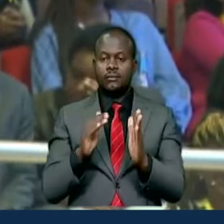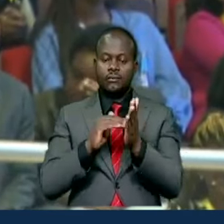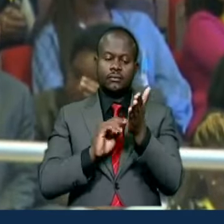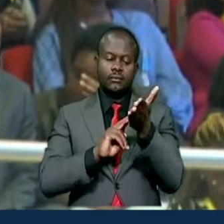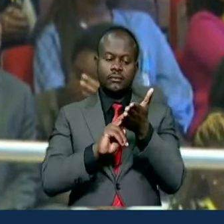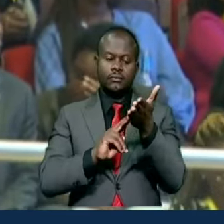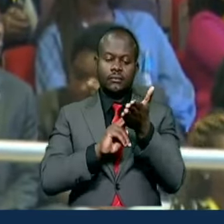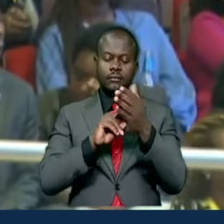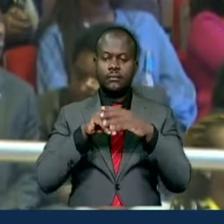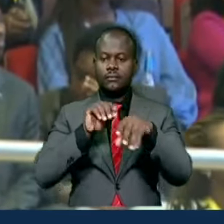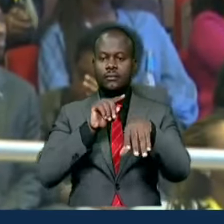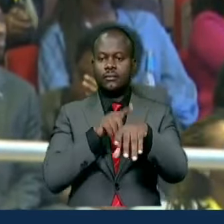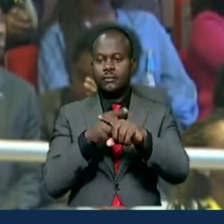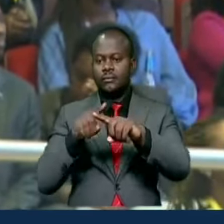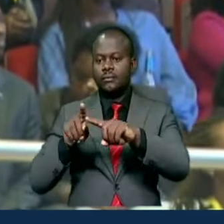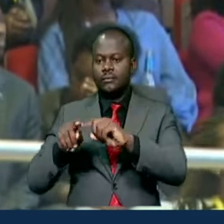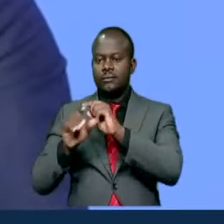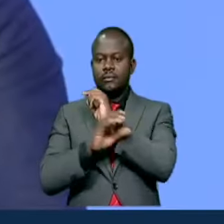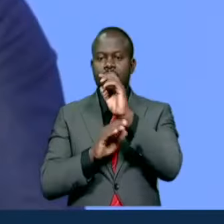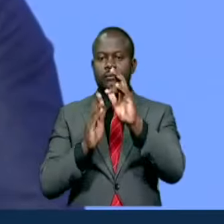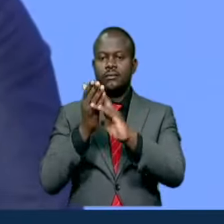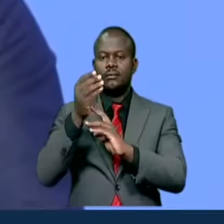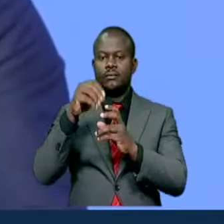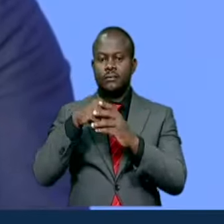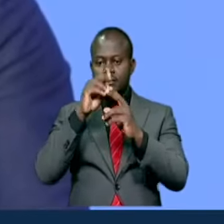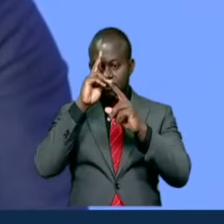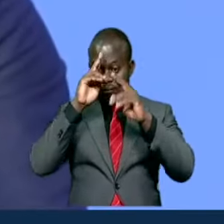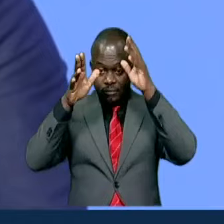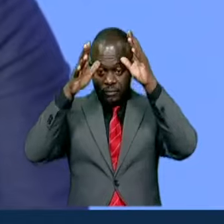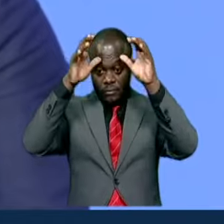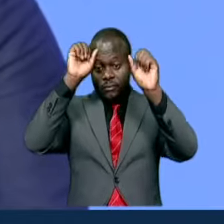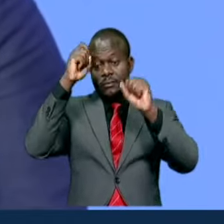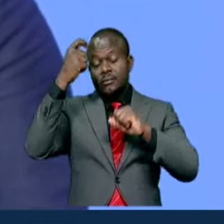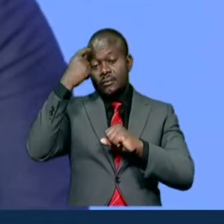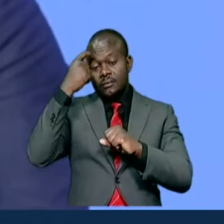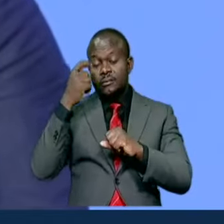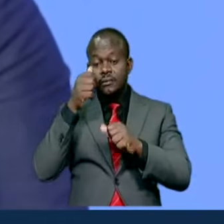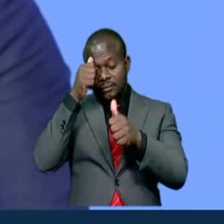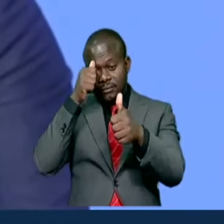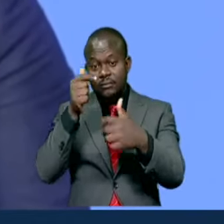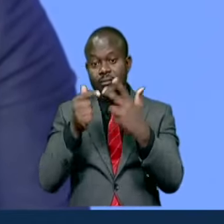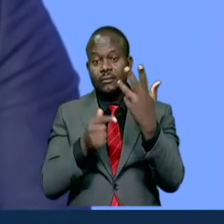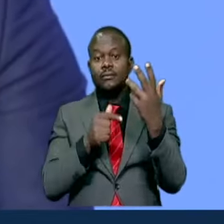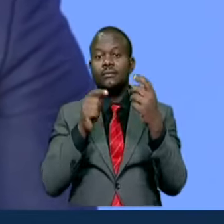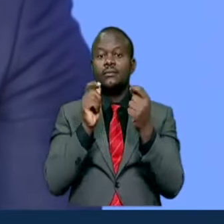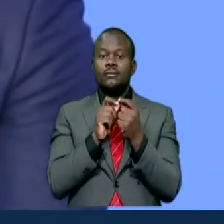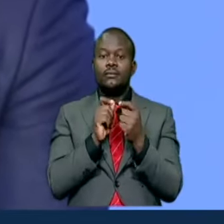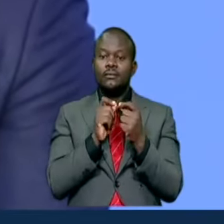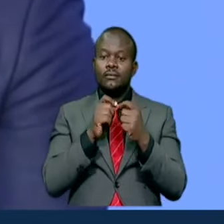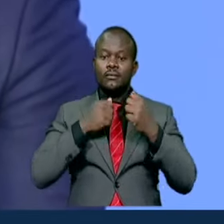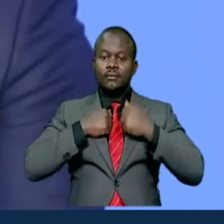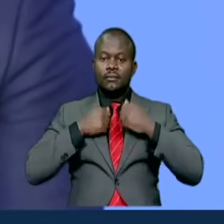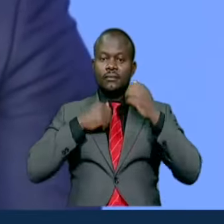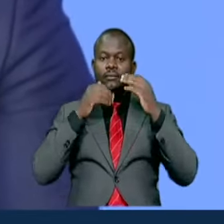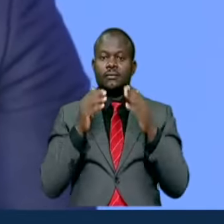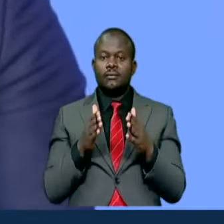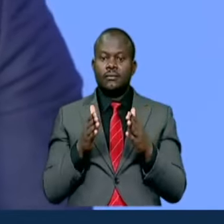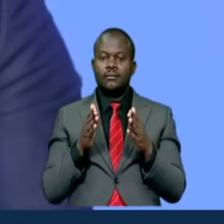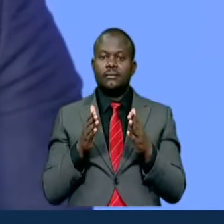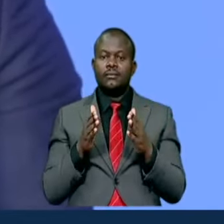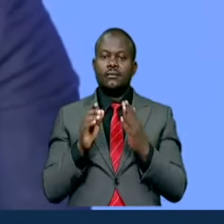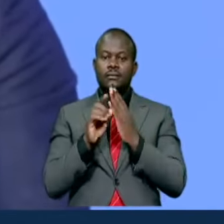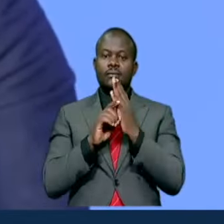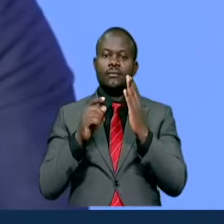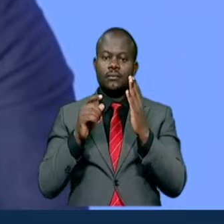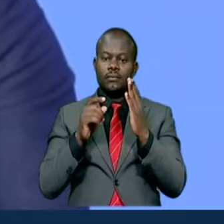rukazifashisha mu bihe binyuranye igihugu kinyuramo. Nyakubahwa Perezida wa Repubulika, dukurikije ibyo tubona abantu batuka u Rwanda, abantu batuka akarere